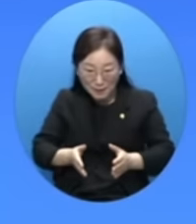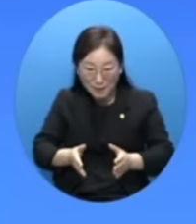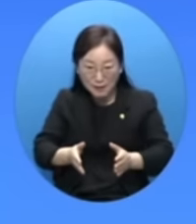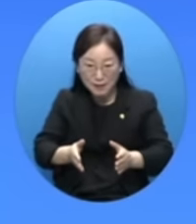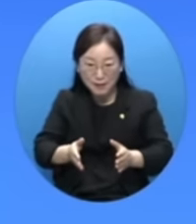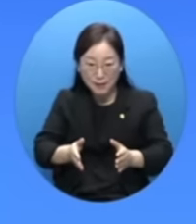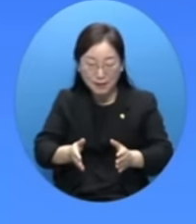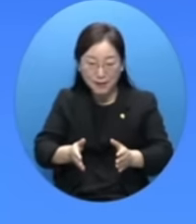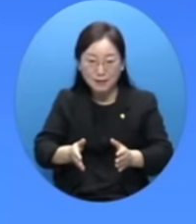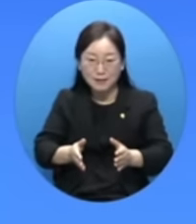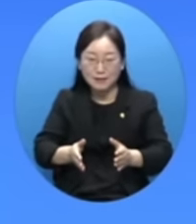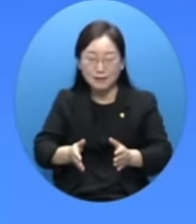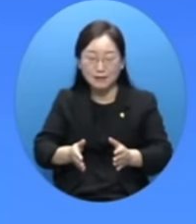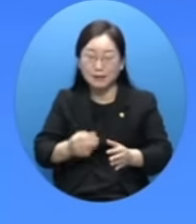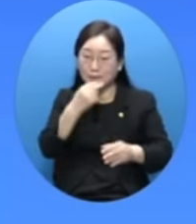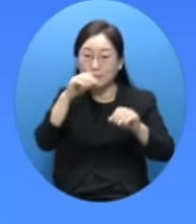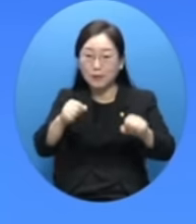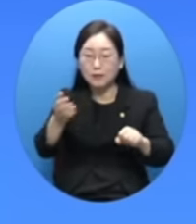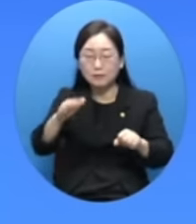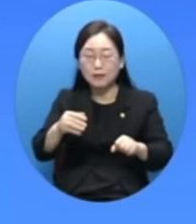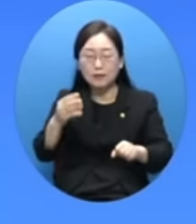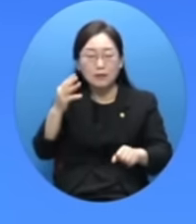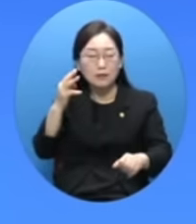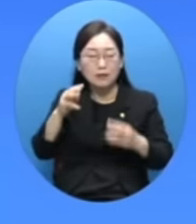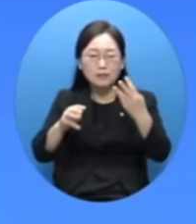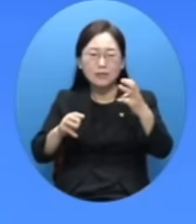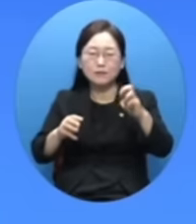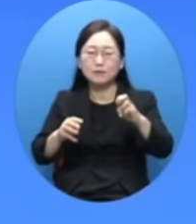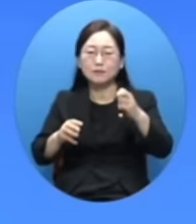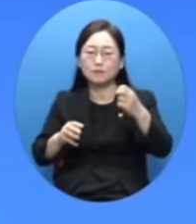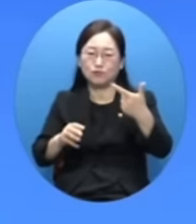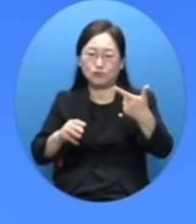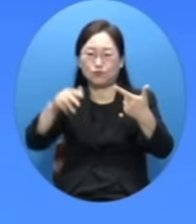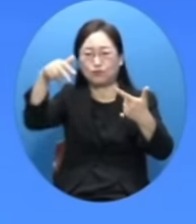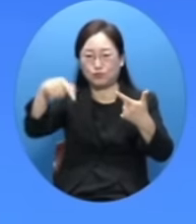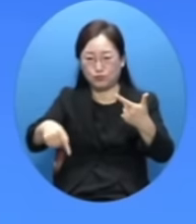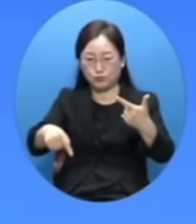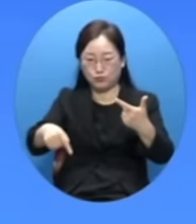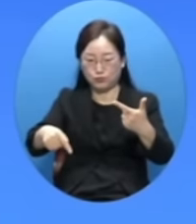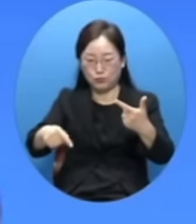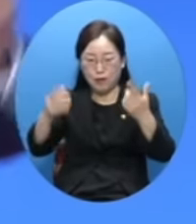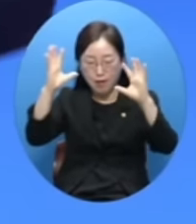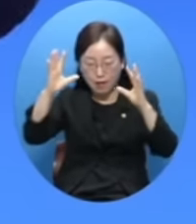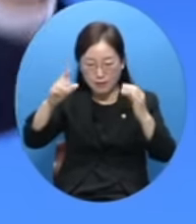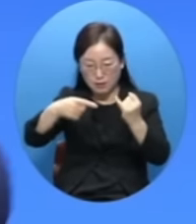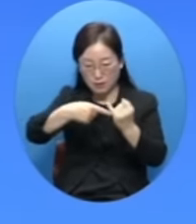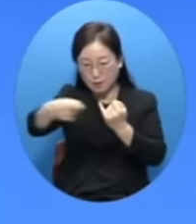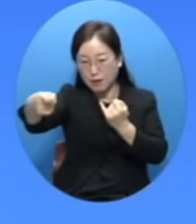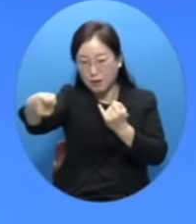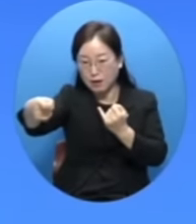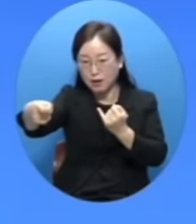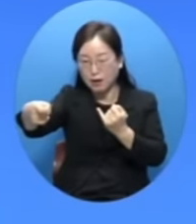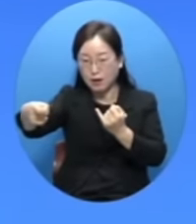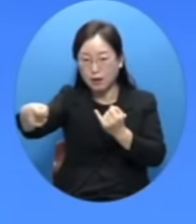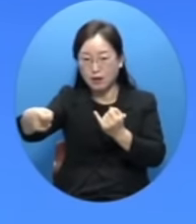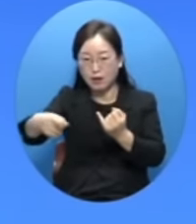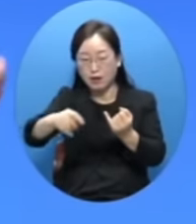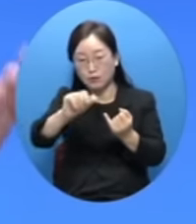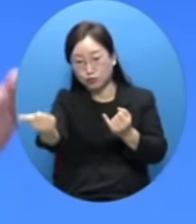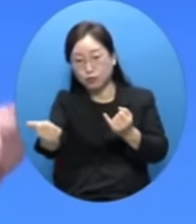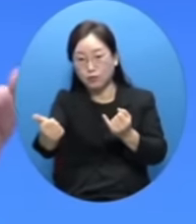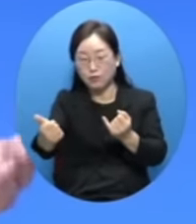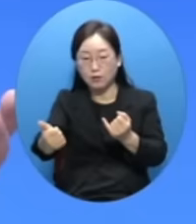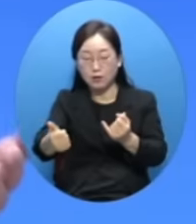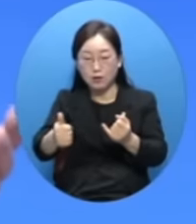그런데 그걸 낙태해서 죽였습니다. 그걸 영상으로 찍어서 내보냈습니다. 그런데 국회에서 낙태에 대한 법을 아직